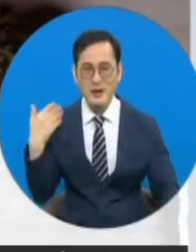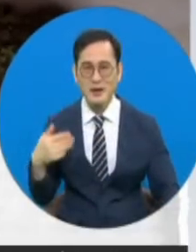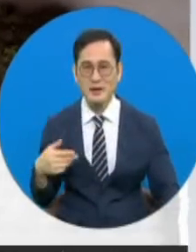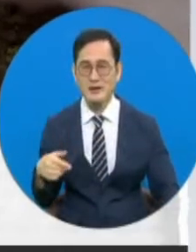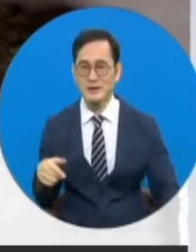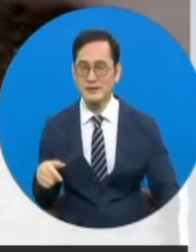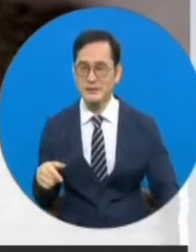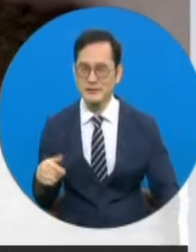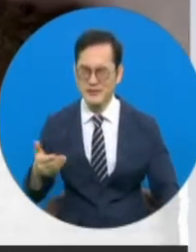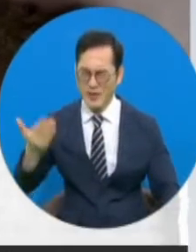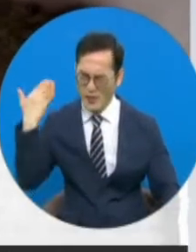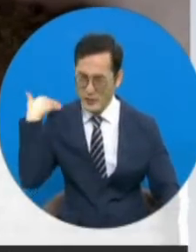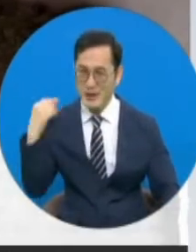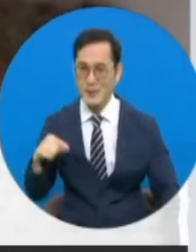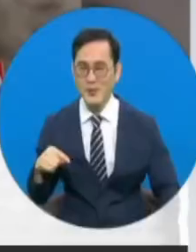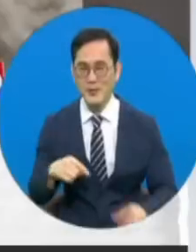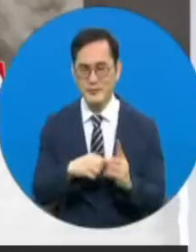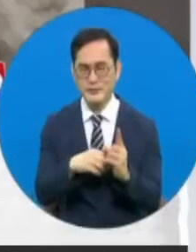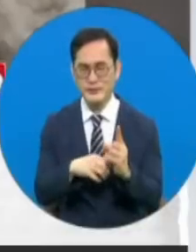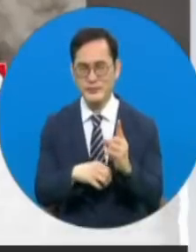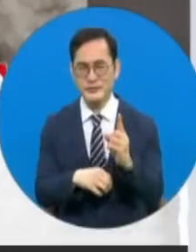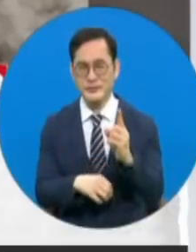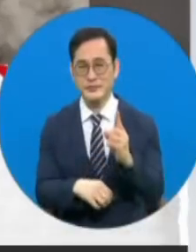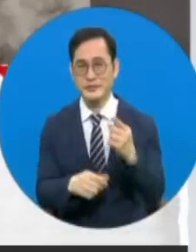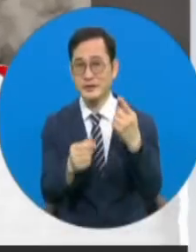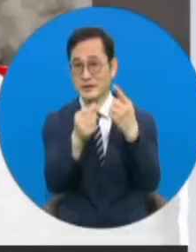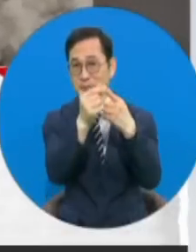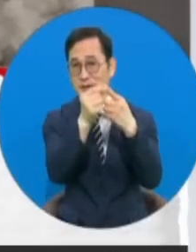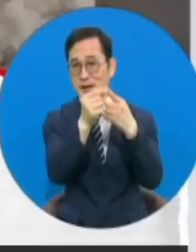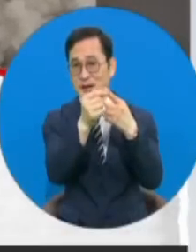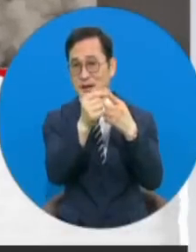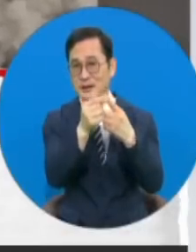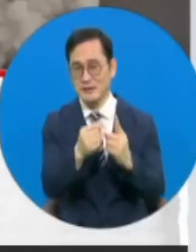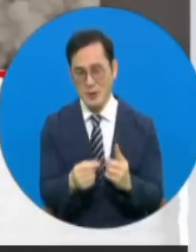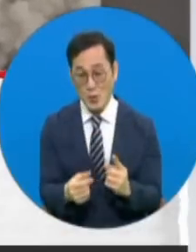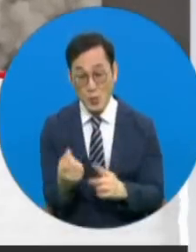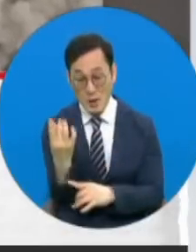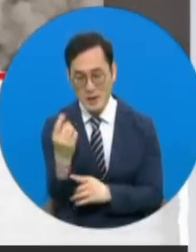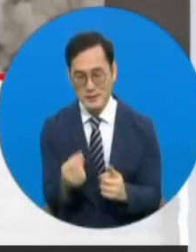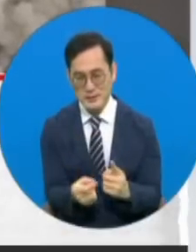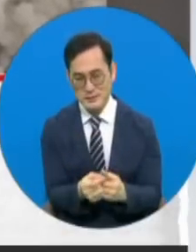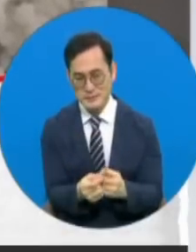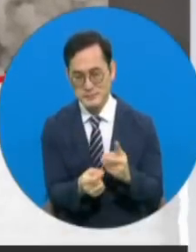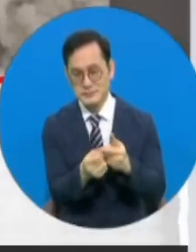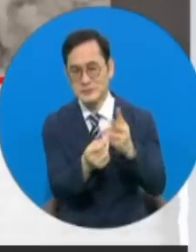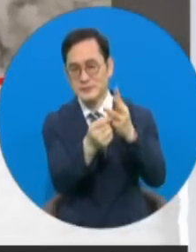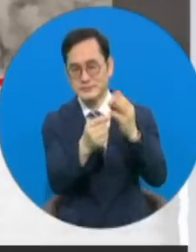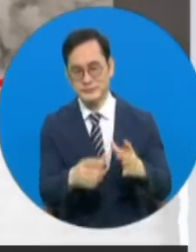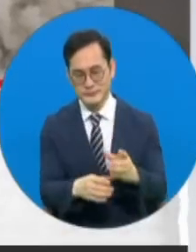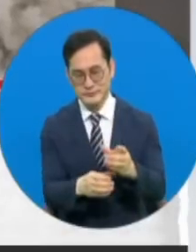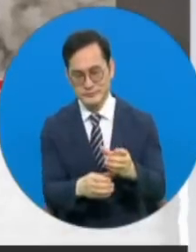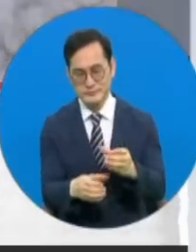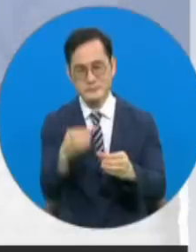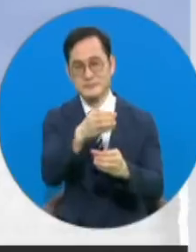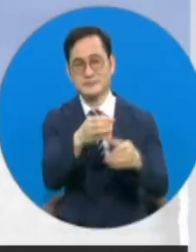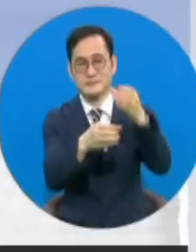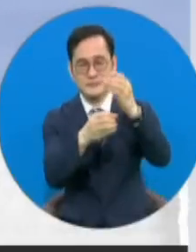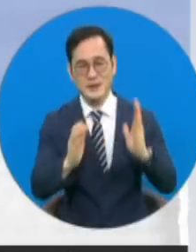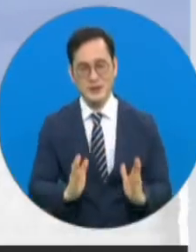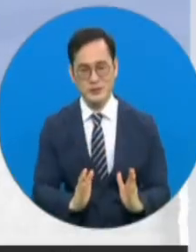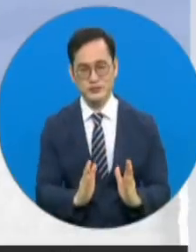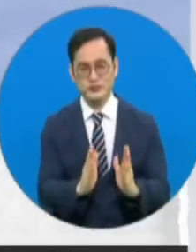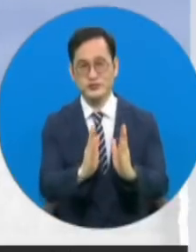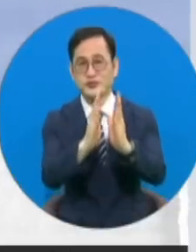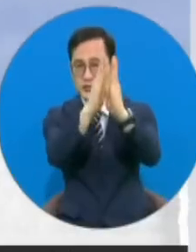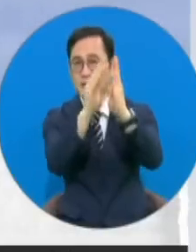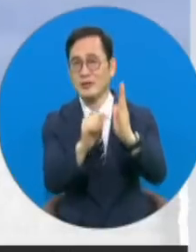발사체를 보게 되면 일단이 되게 크고 넓고 위로 올라갈수록 가는 크기가 작아지는 그런 모습이었는데요 이번